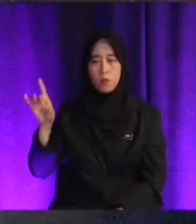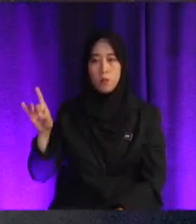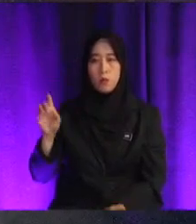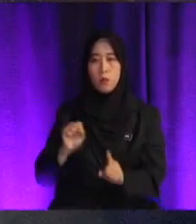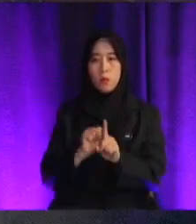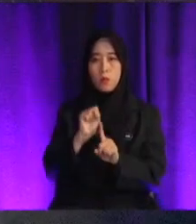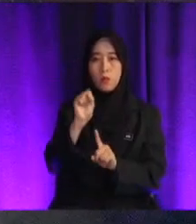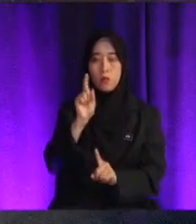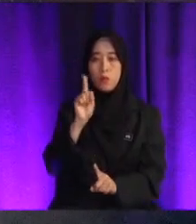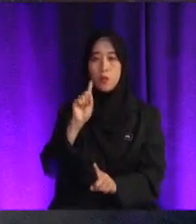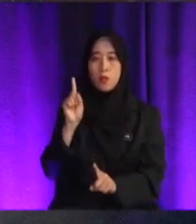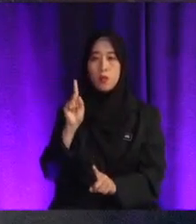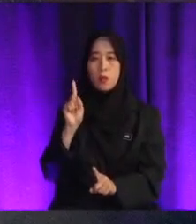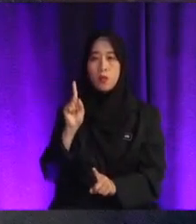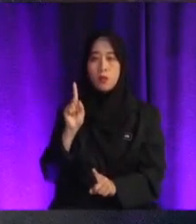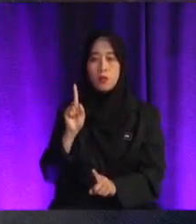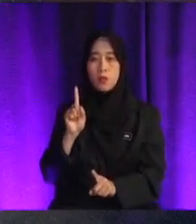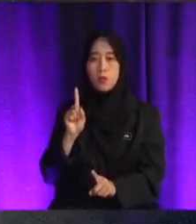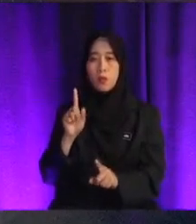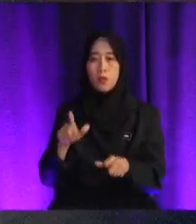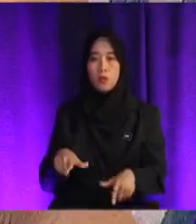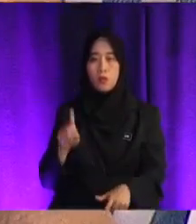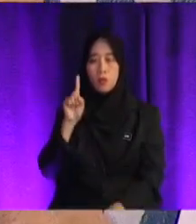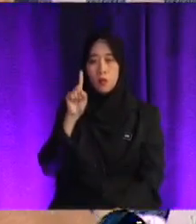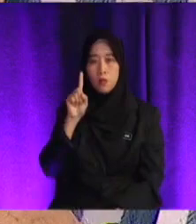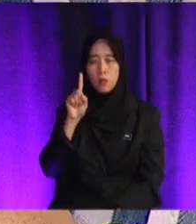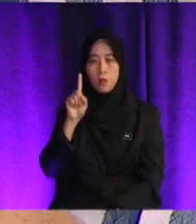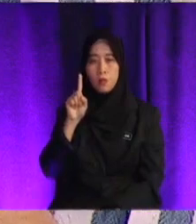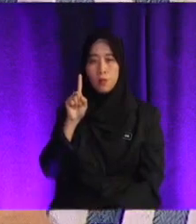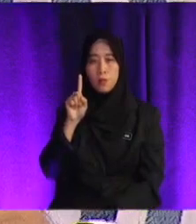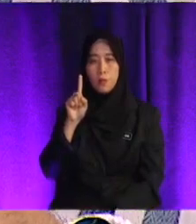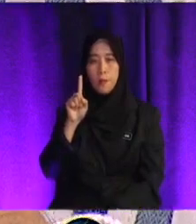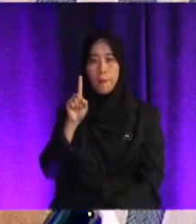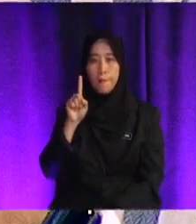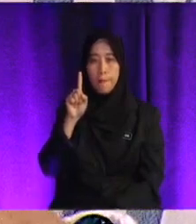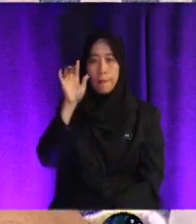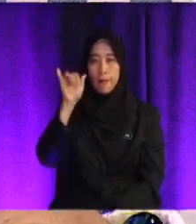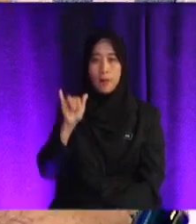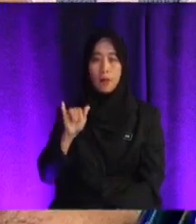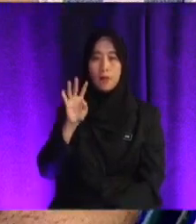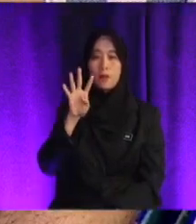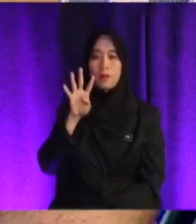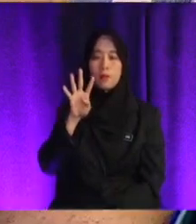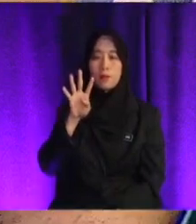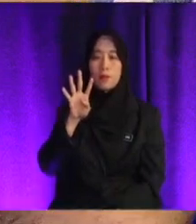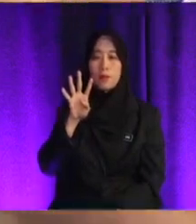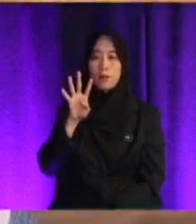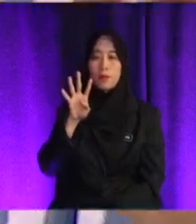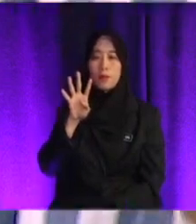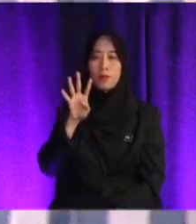nak. Kita letaklah satu lah, cikgu. Okey. Satu je macam 4 lah, cikgu. Okey. Okey,